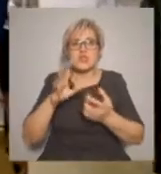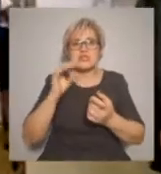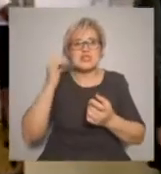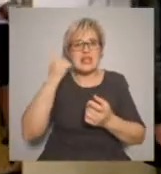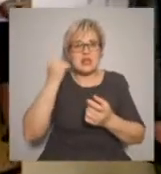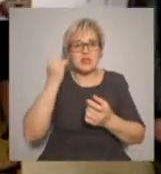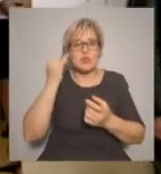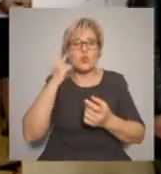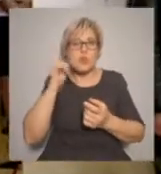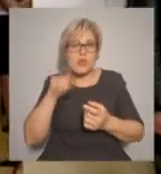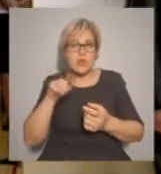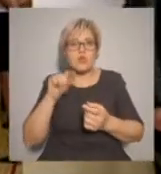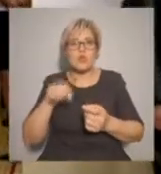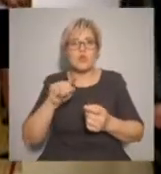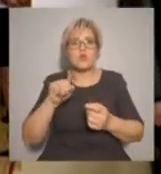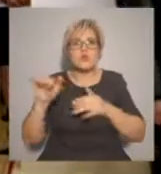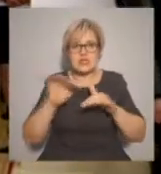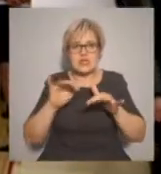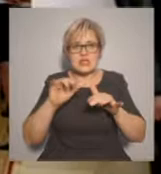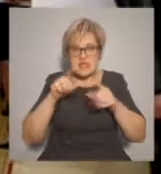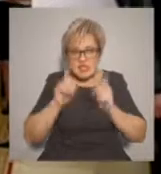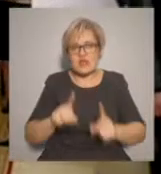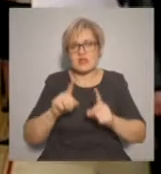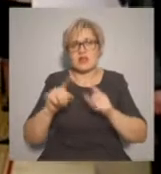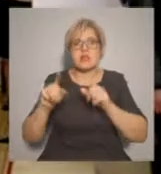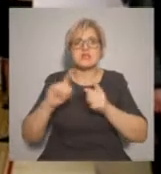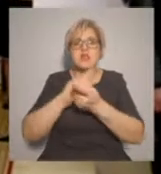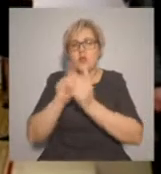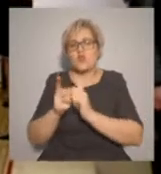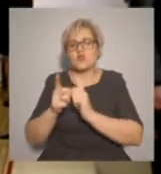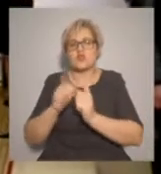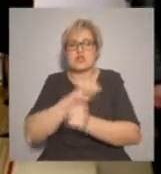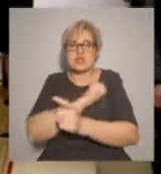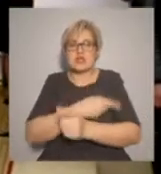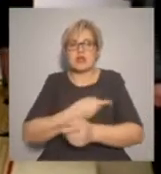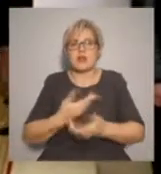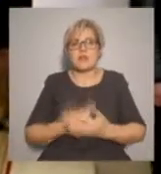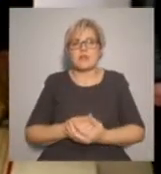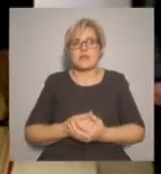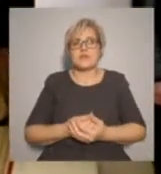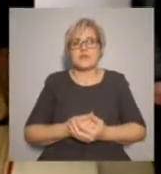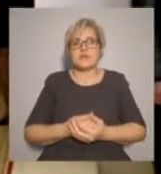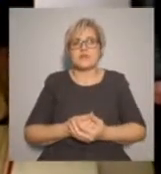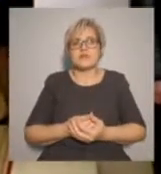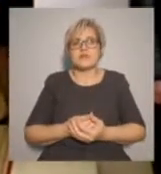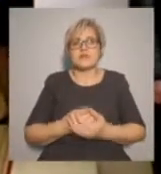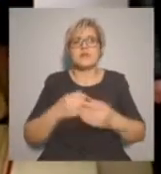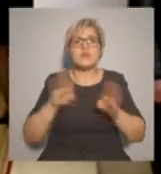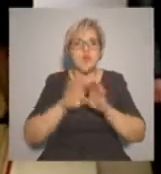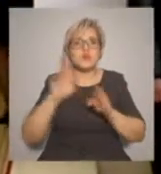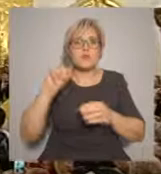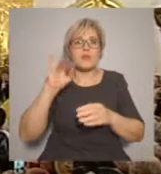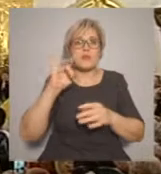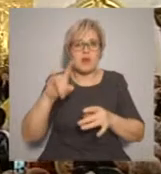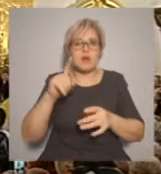жизни, потому что если духовную силу сочетаешь со знаниями, умениями, то действительно становишься